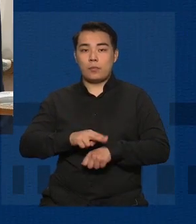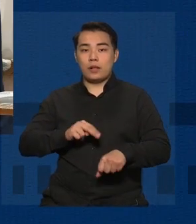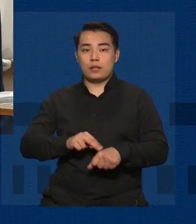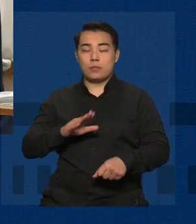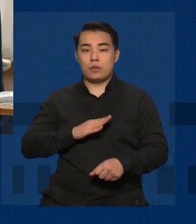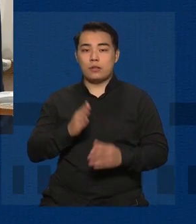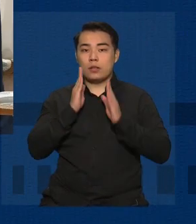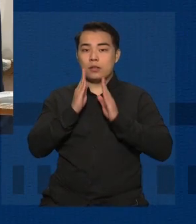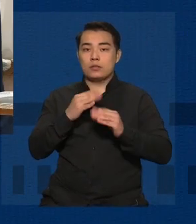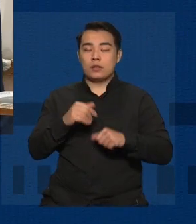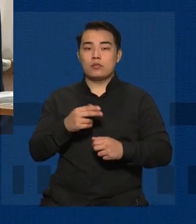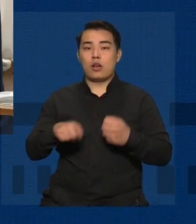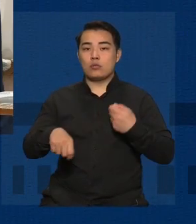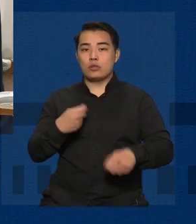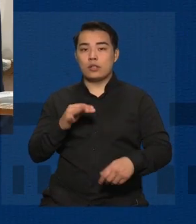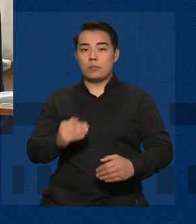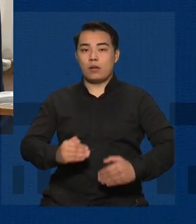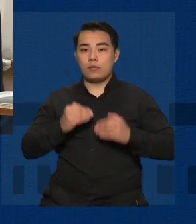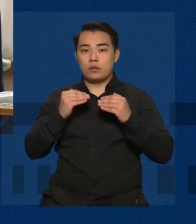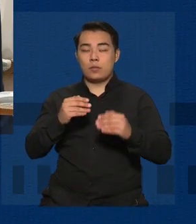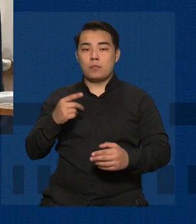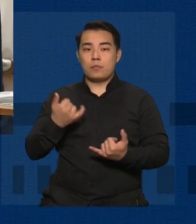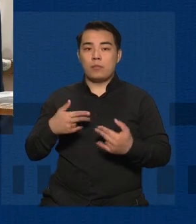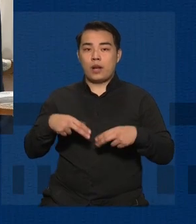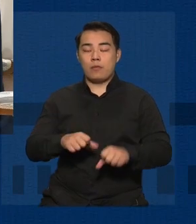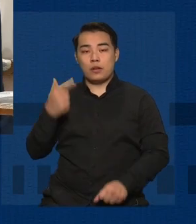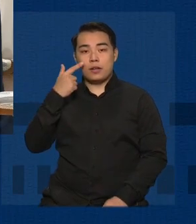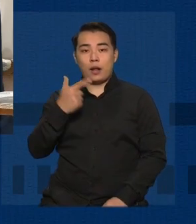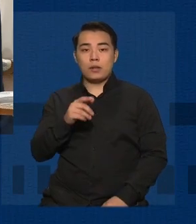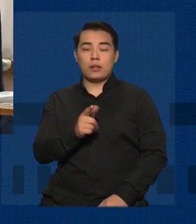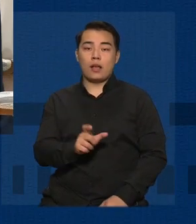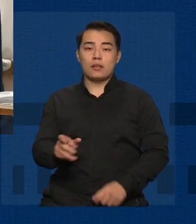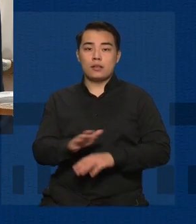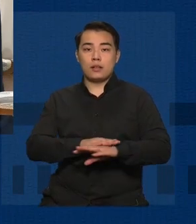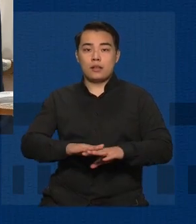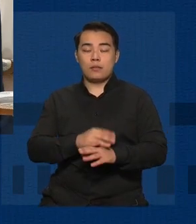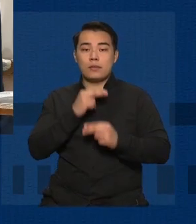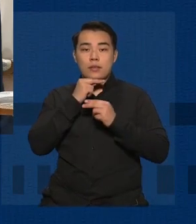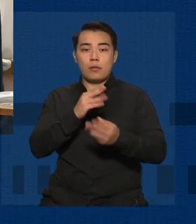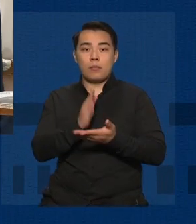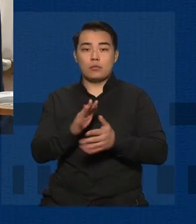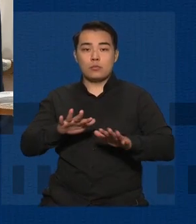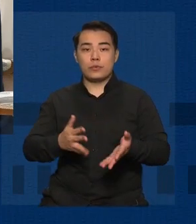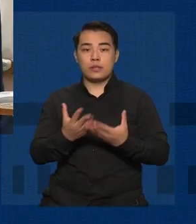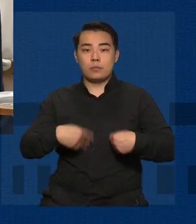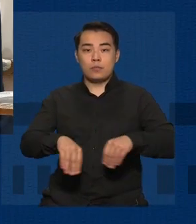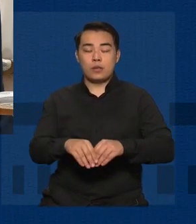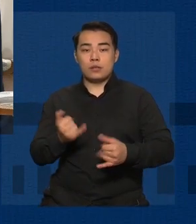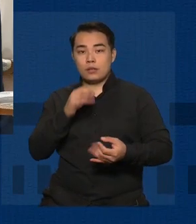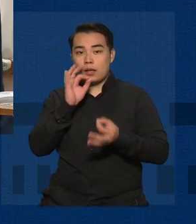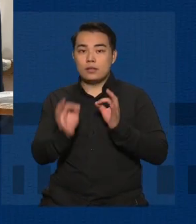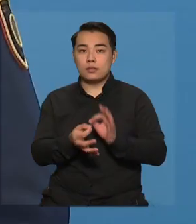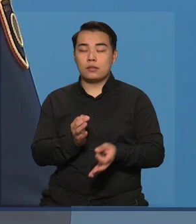на профилактику преступлений и повышение правовой грамотности населения. Особое внимание уделяется случаям семейно-бытового